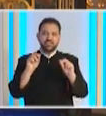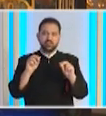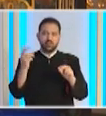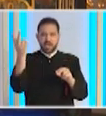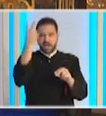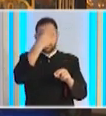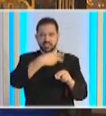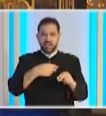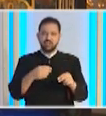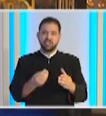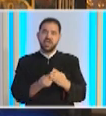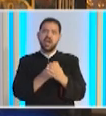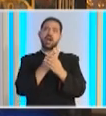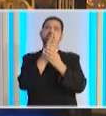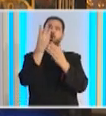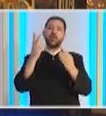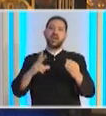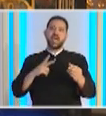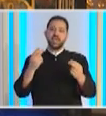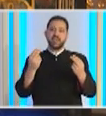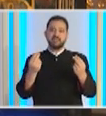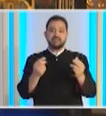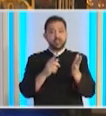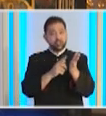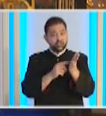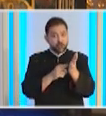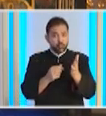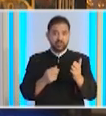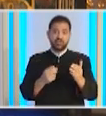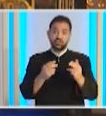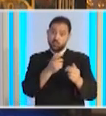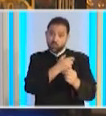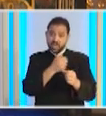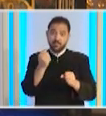că înnoirea este posibilă, este cerută și a spus